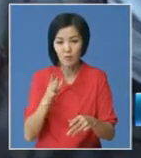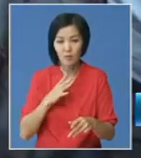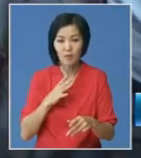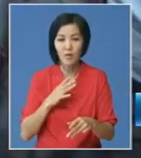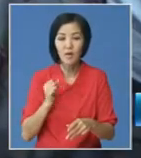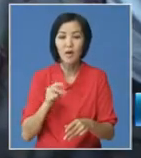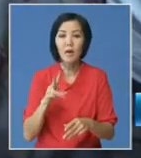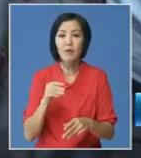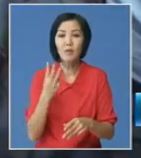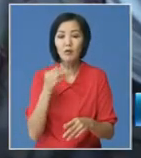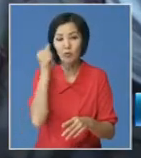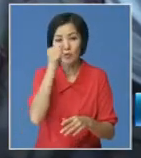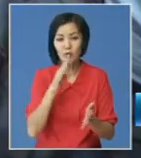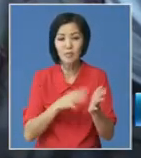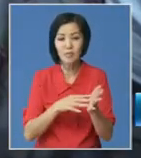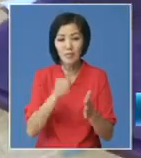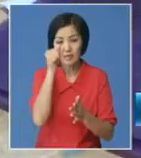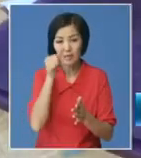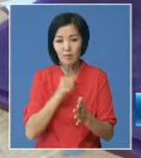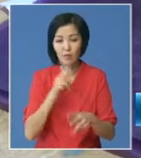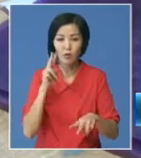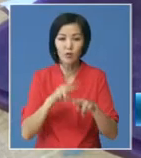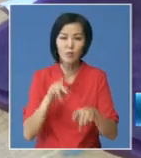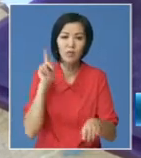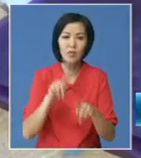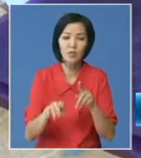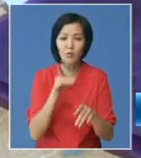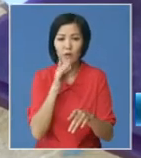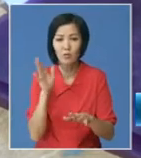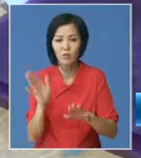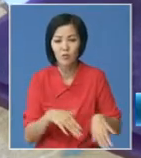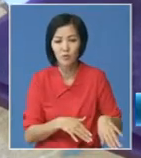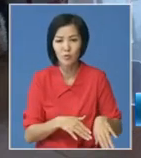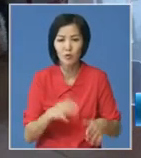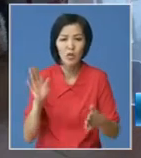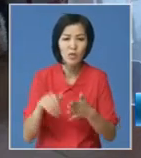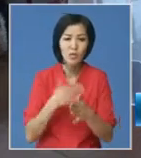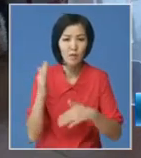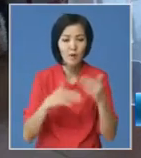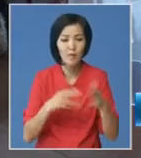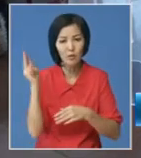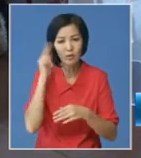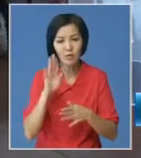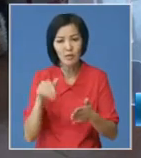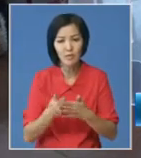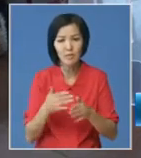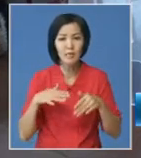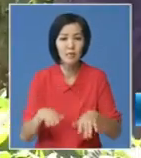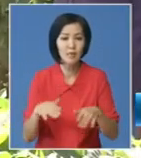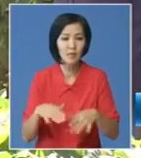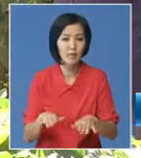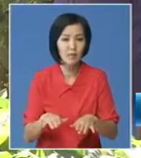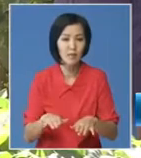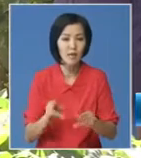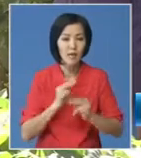Ахмарал мұнда әлі 4 жыл 8 ай отырады. Түрмейде уақытты тез өткізу үшін ол жаңа мамандық меңгеріп алған. Қазір киім тігеді. Еткен еңбегіне